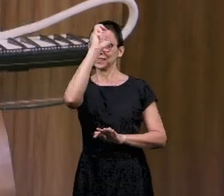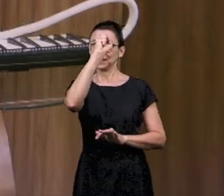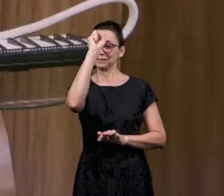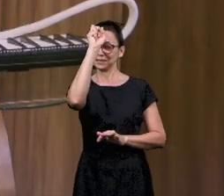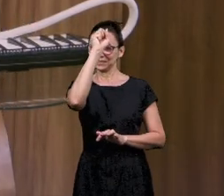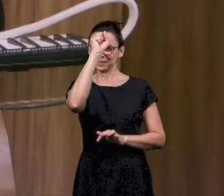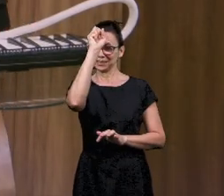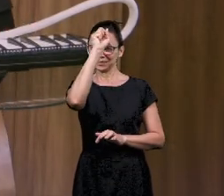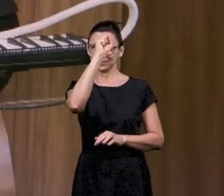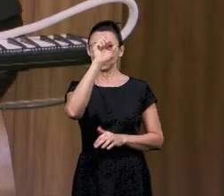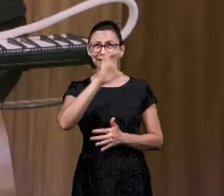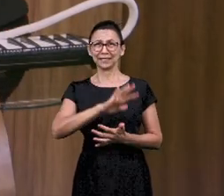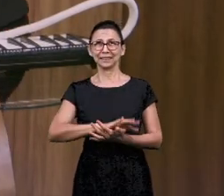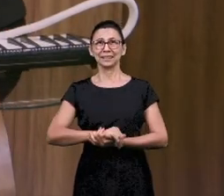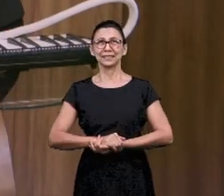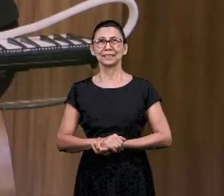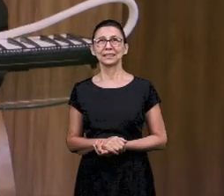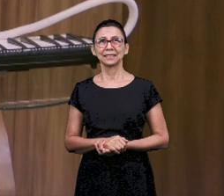le jazz.